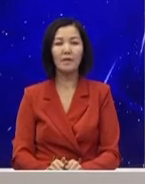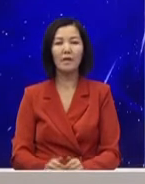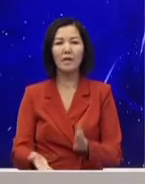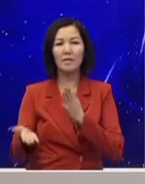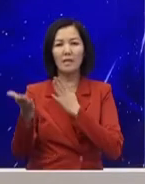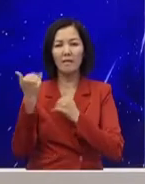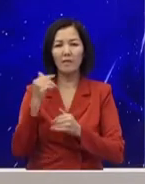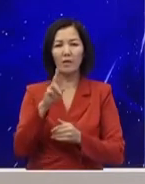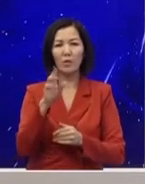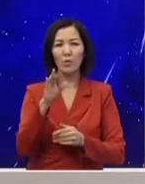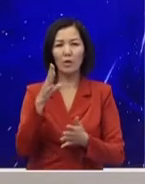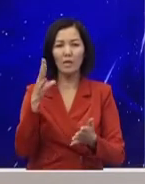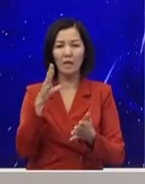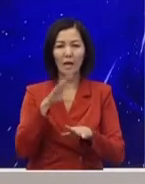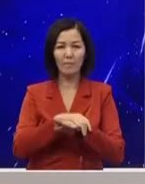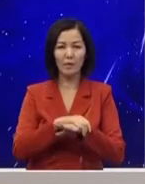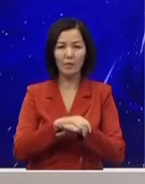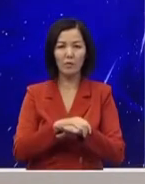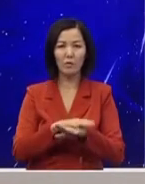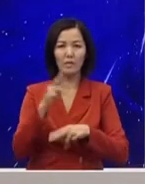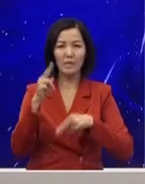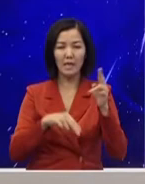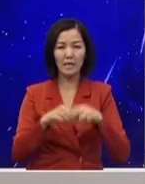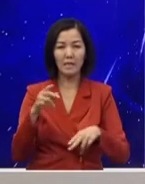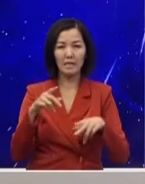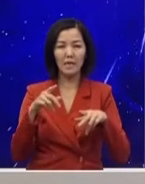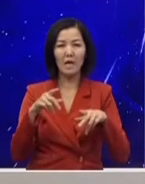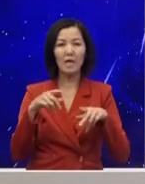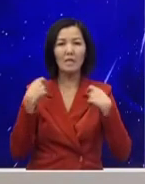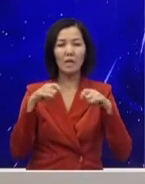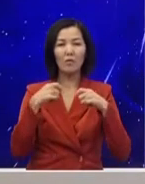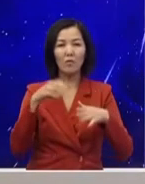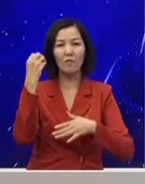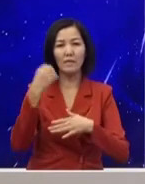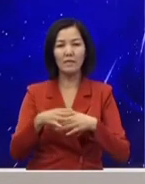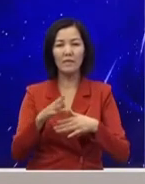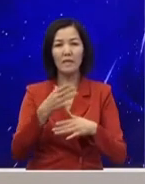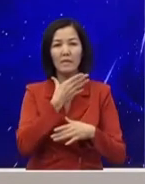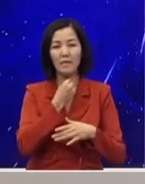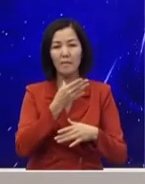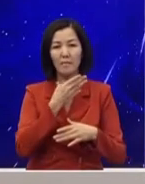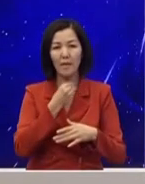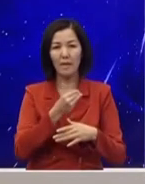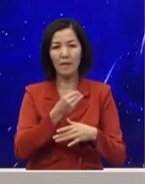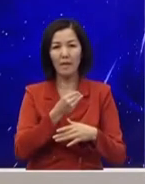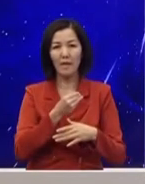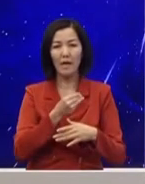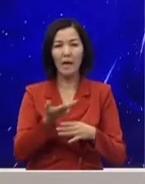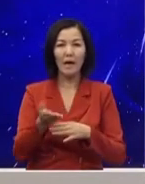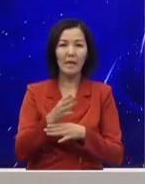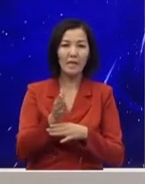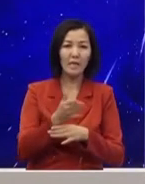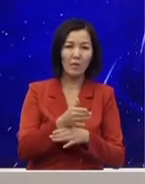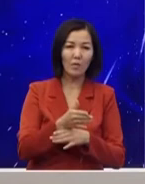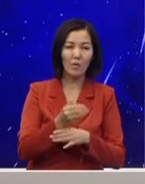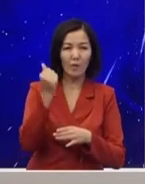Древние курганы обнаружили во время строительства торгового центра в Семее, сообщает Закон КИЗ. По предположению археологов,